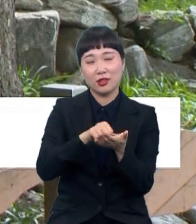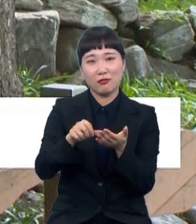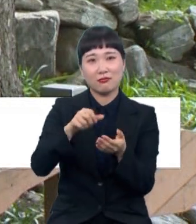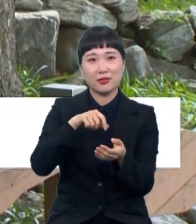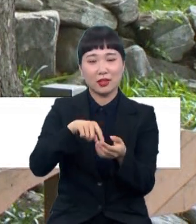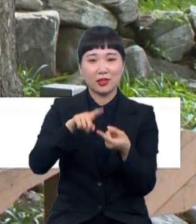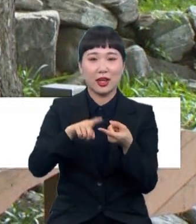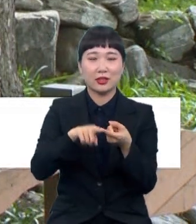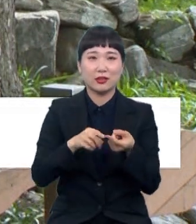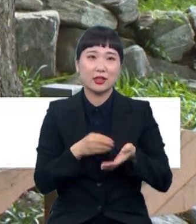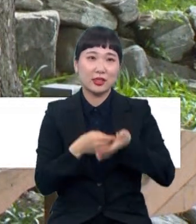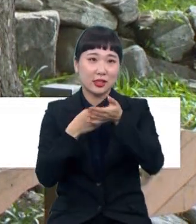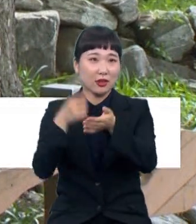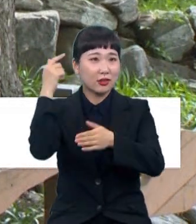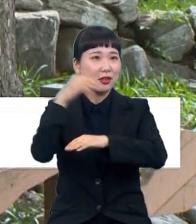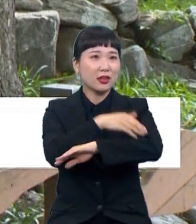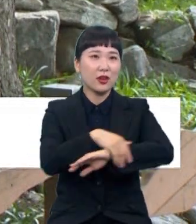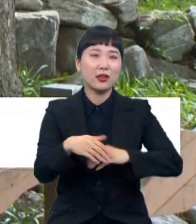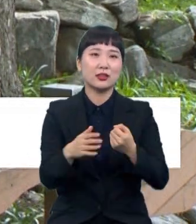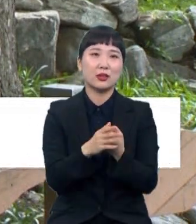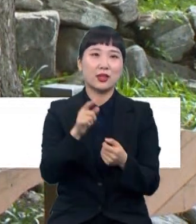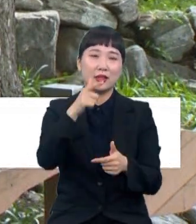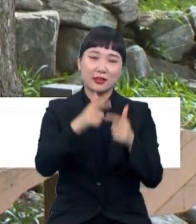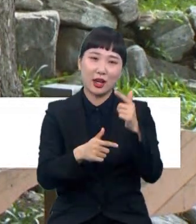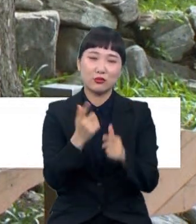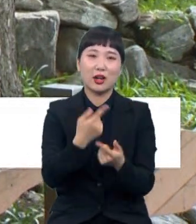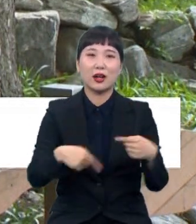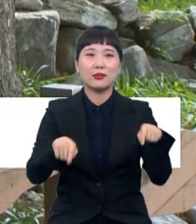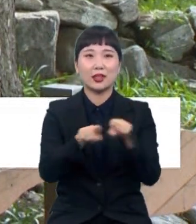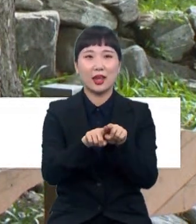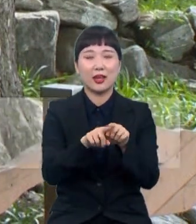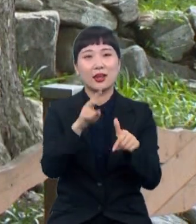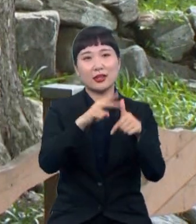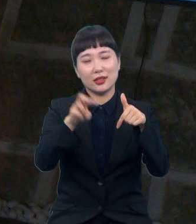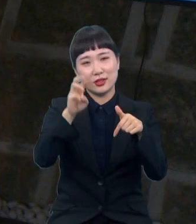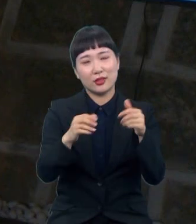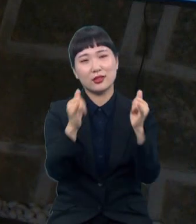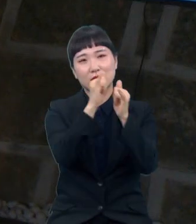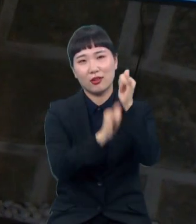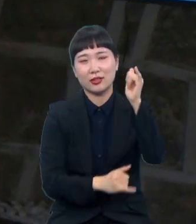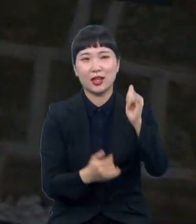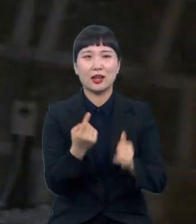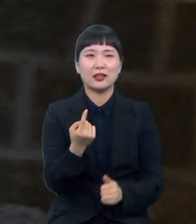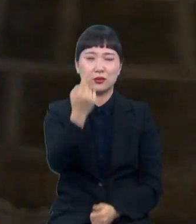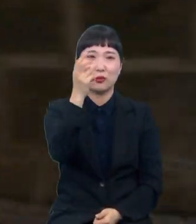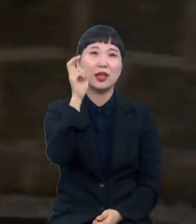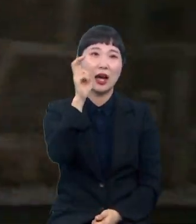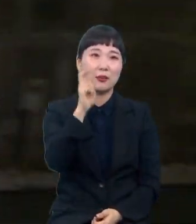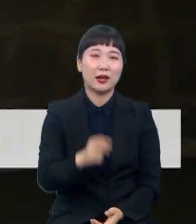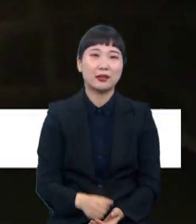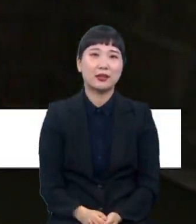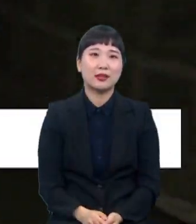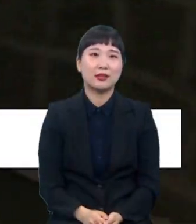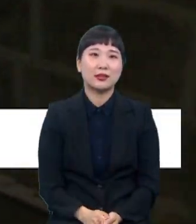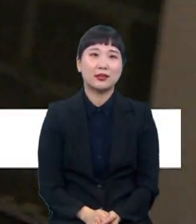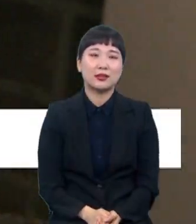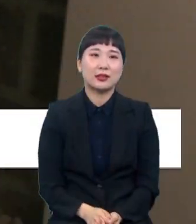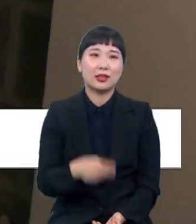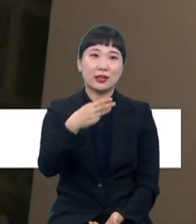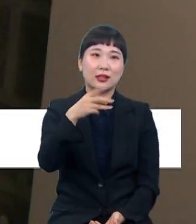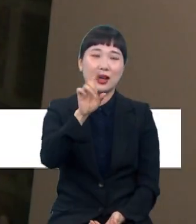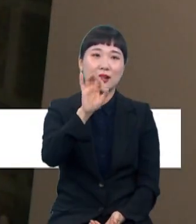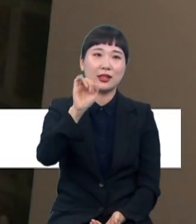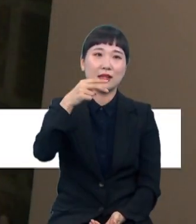함께 우리 인천의 역사적 가치가 더욱 높아질 것으로 기대됩니다. 같은 나무를 라이다란